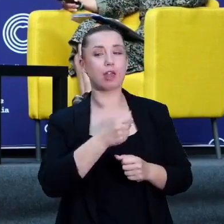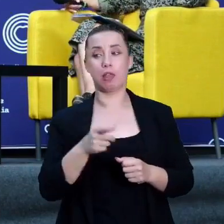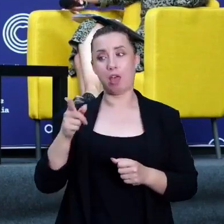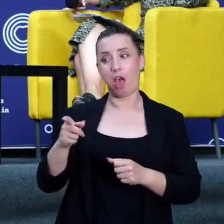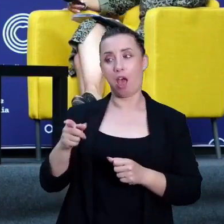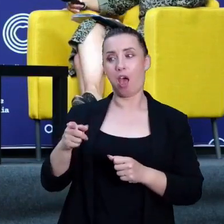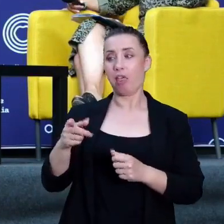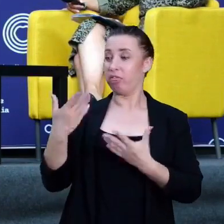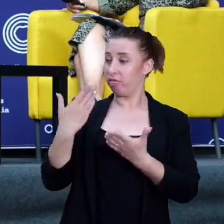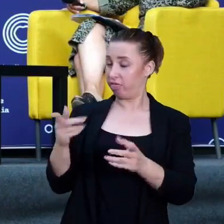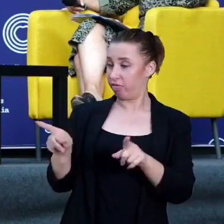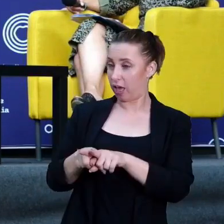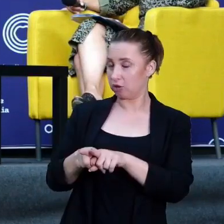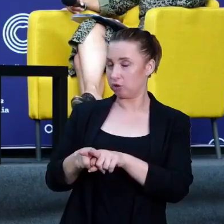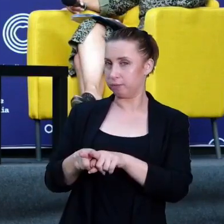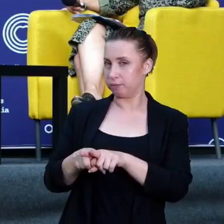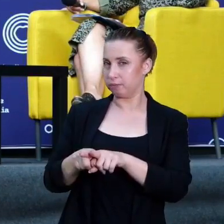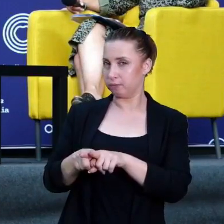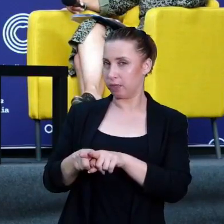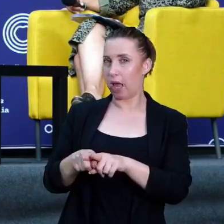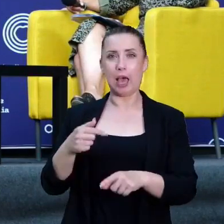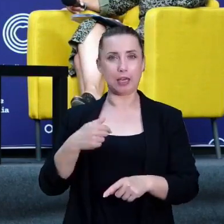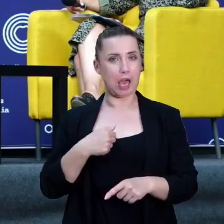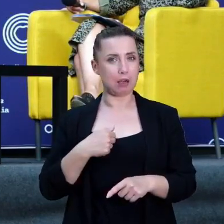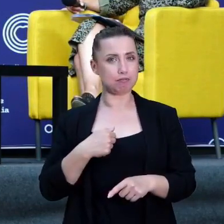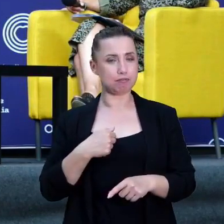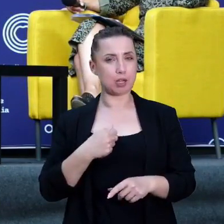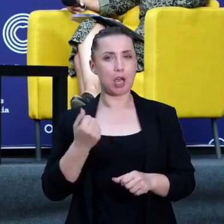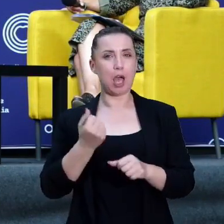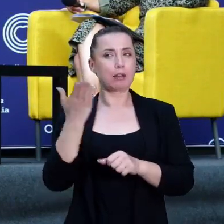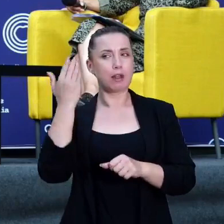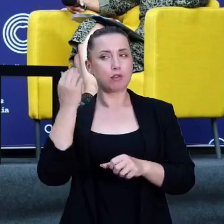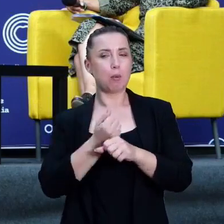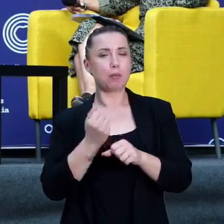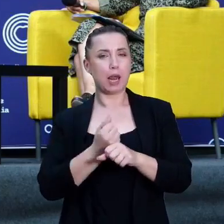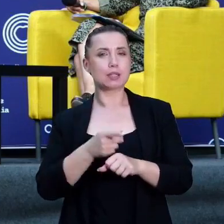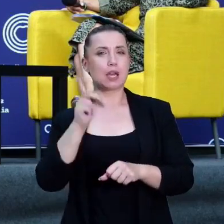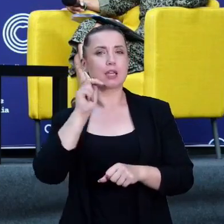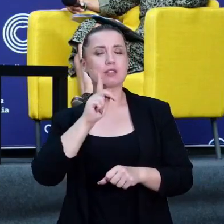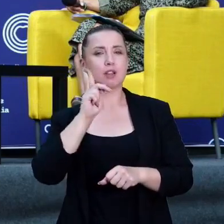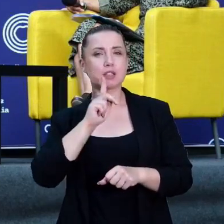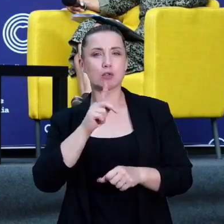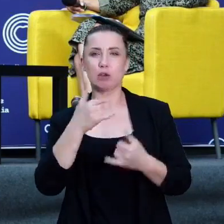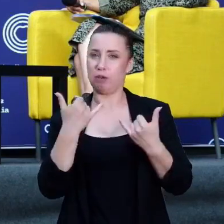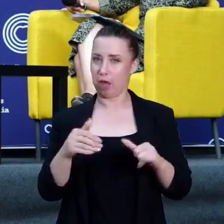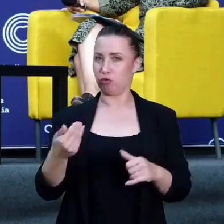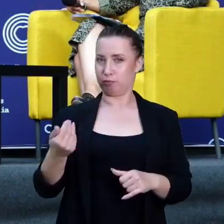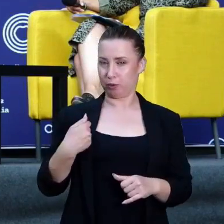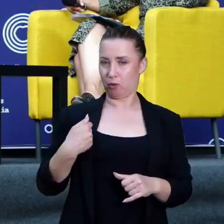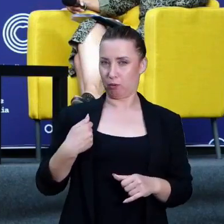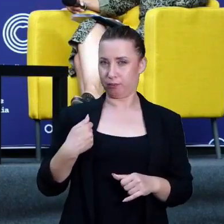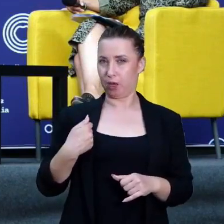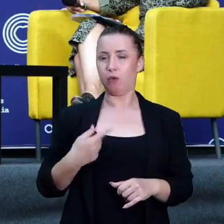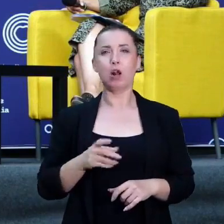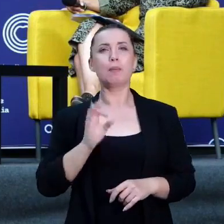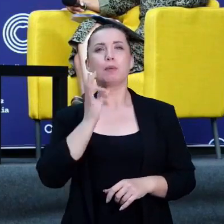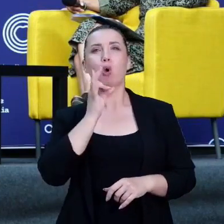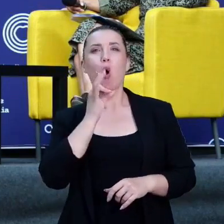nie, z którym się nie zetknęłam, ale może również dlatego, że kobiety jest o wiele mniej, szczególnie w jazzowym